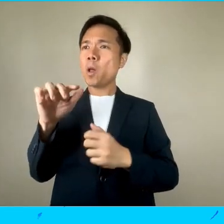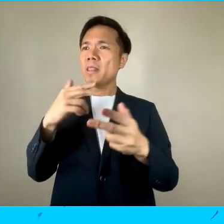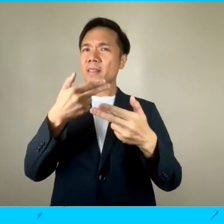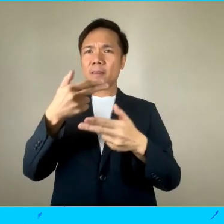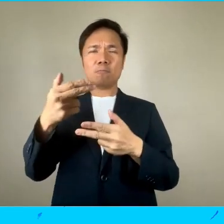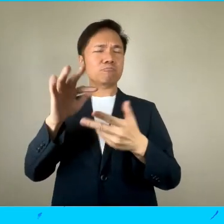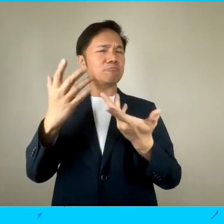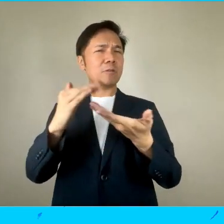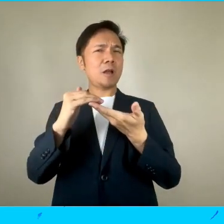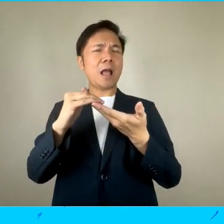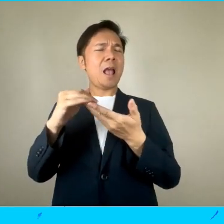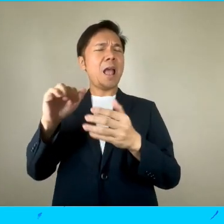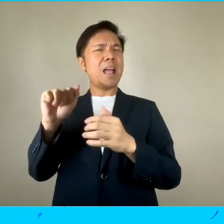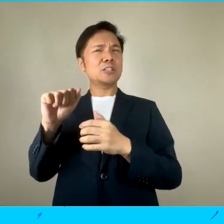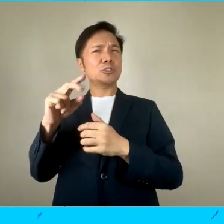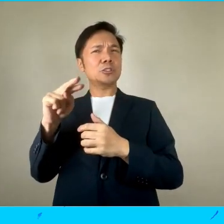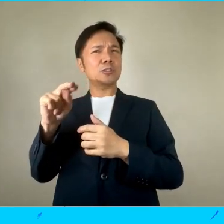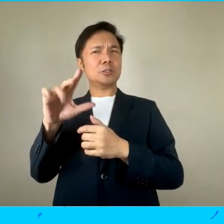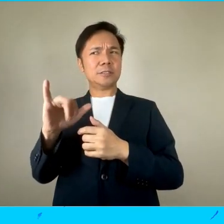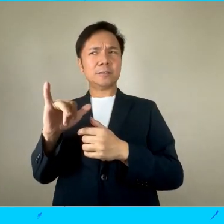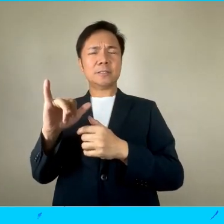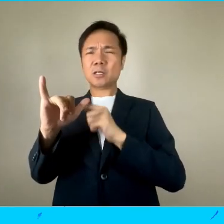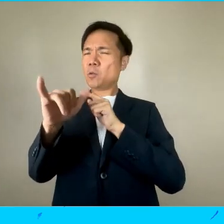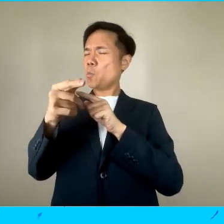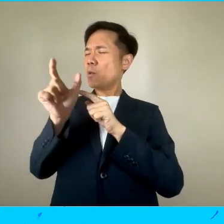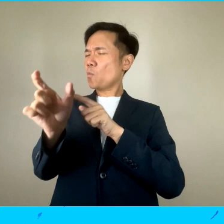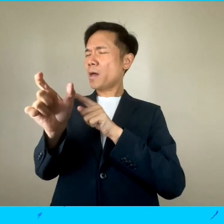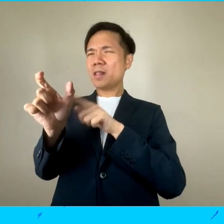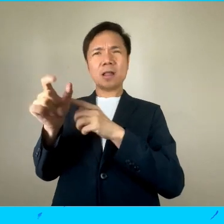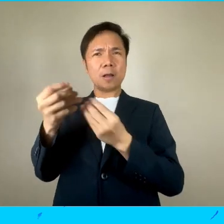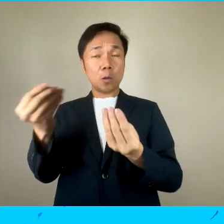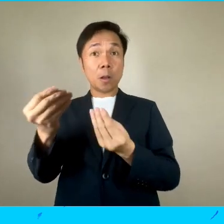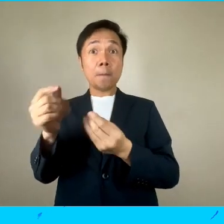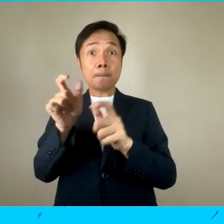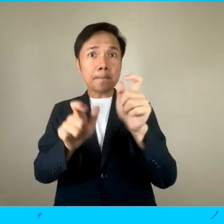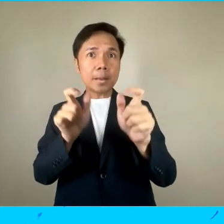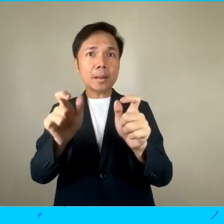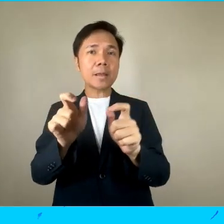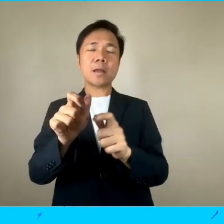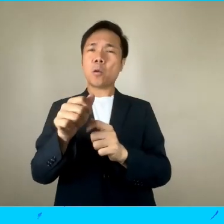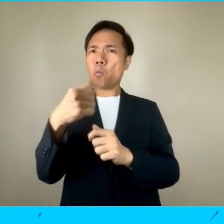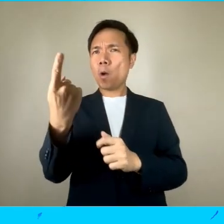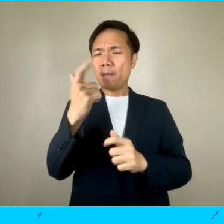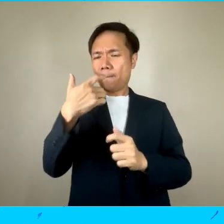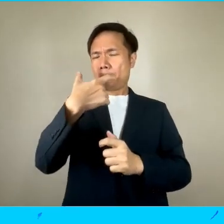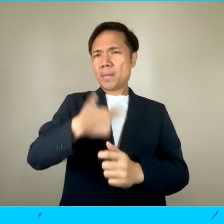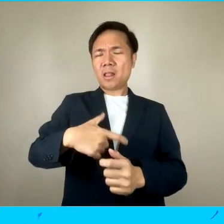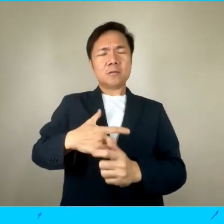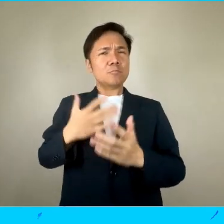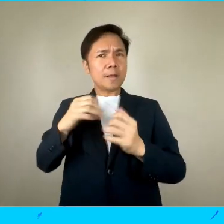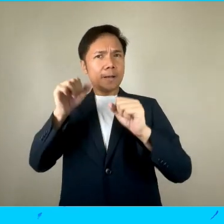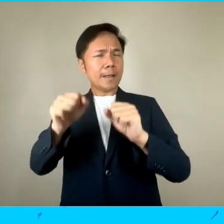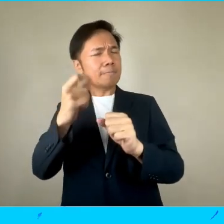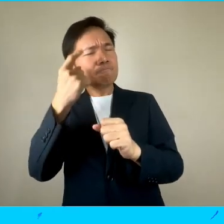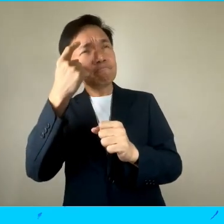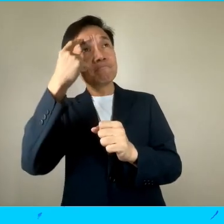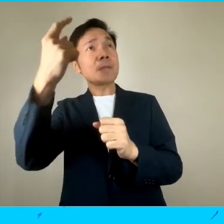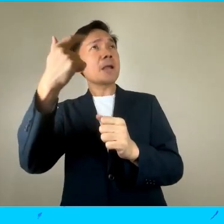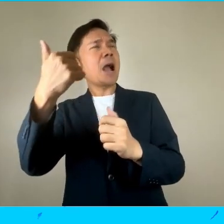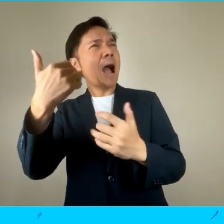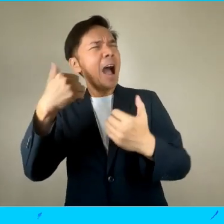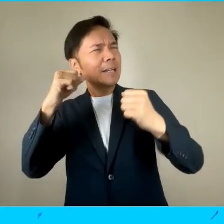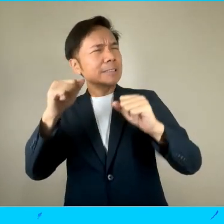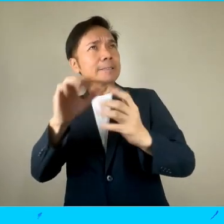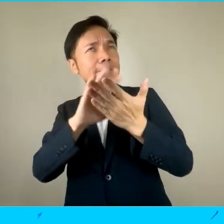en définissant ce que ça veut dire résilience. L'agence rapporte donc à l'habilité